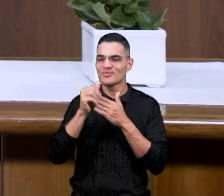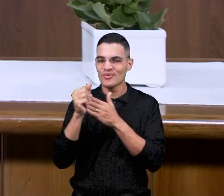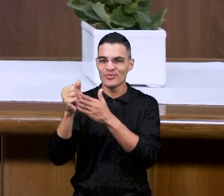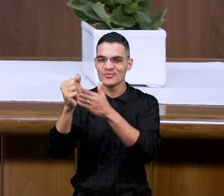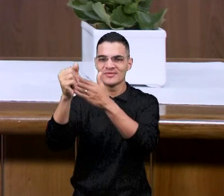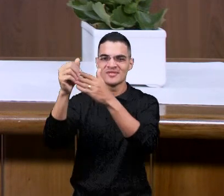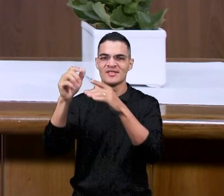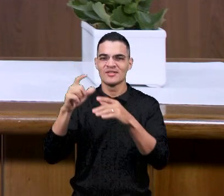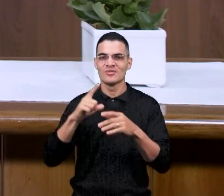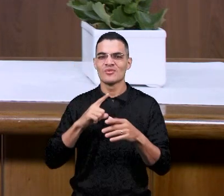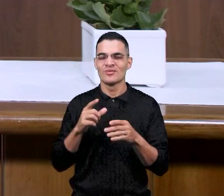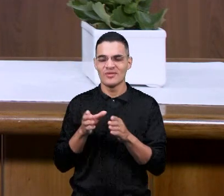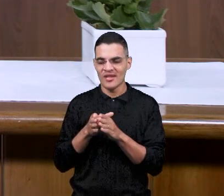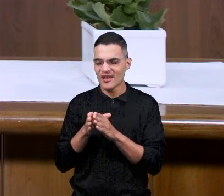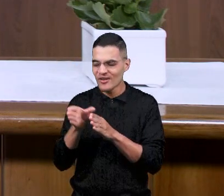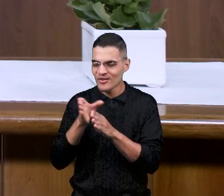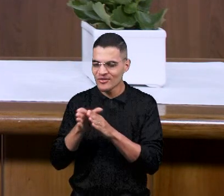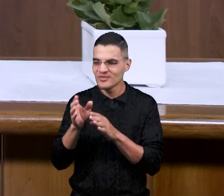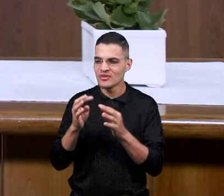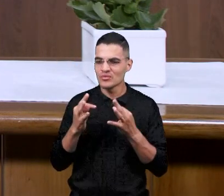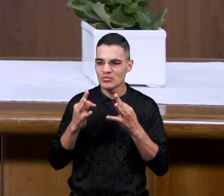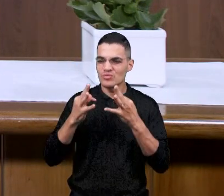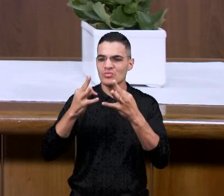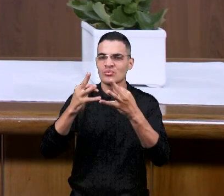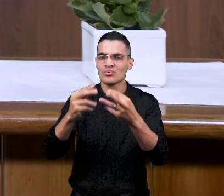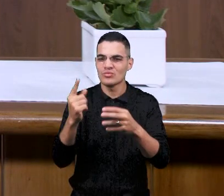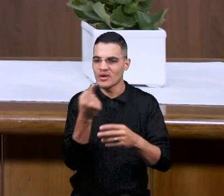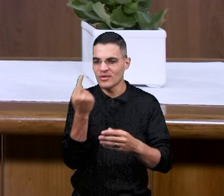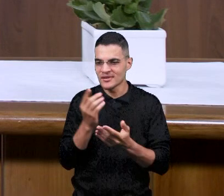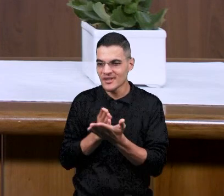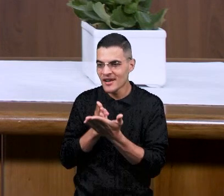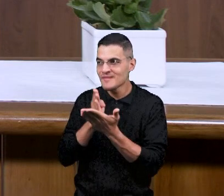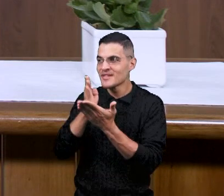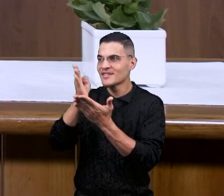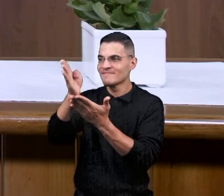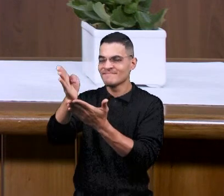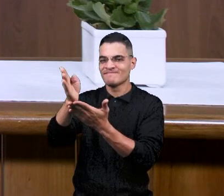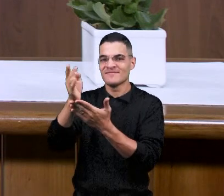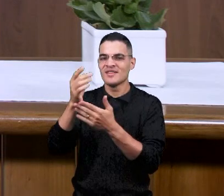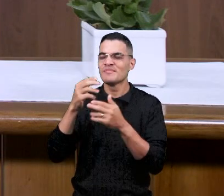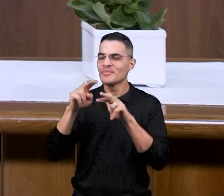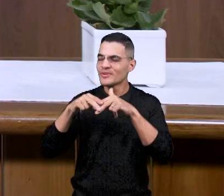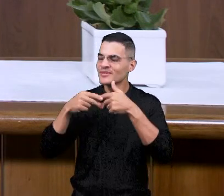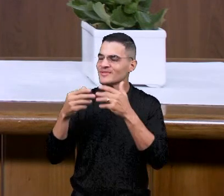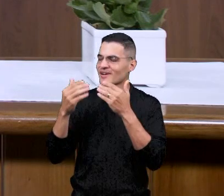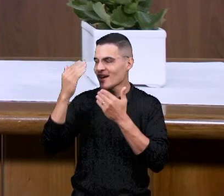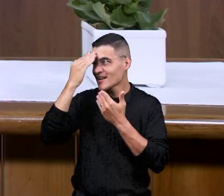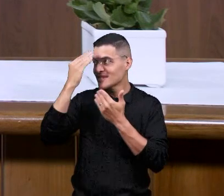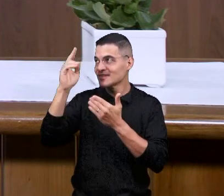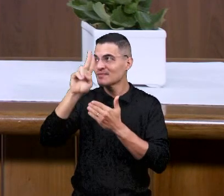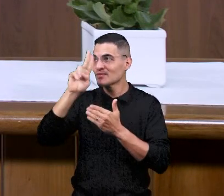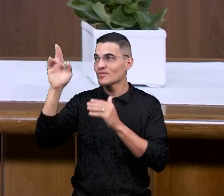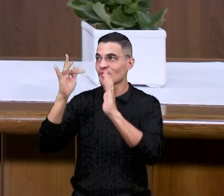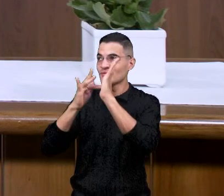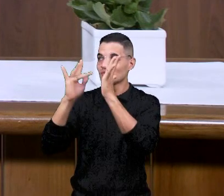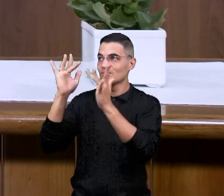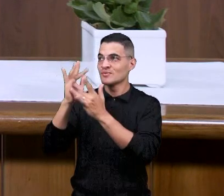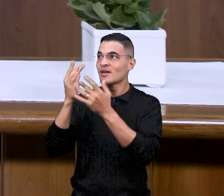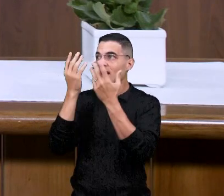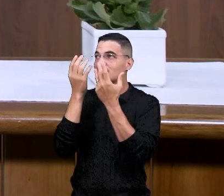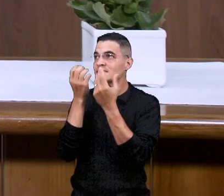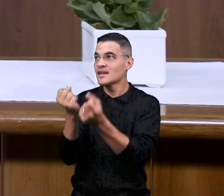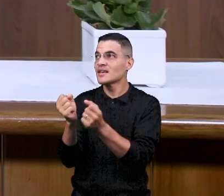la doctrine, la direction pour notre marche. Nous l'entendons, nous demandons que tu puisses recevoir sur ton appel